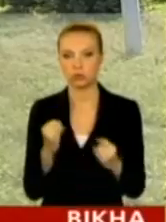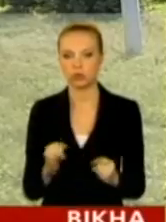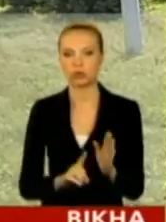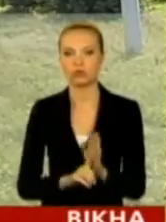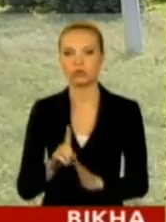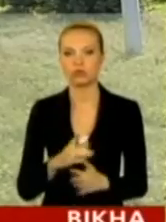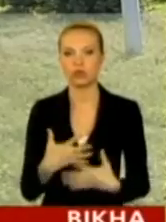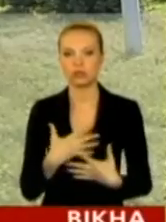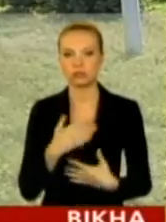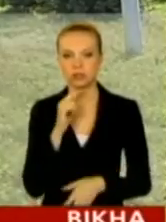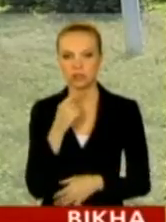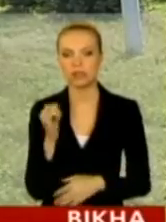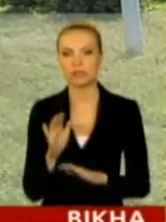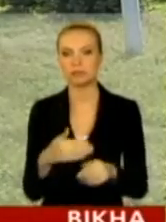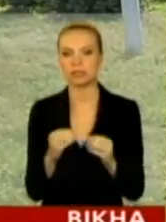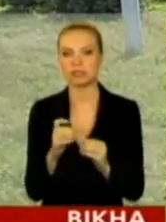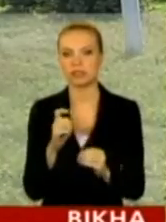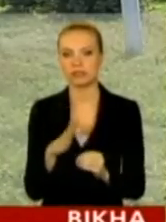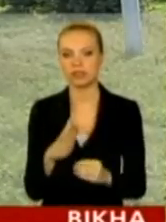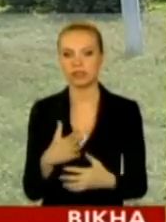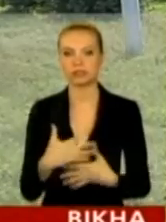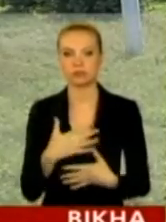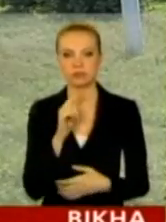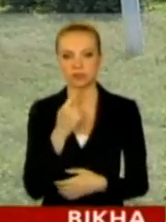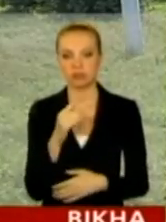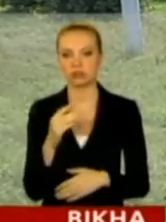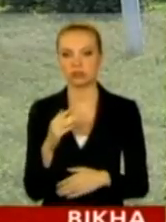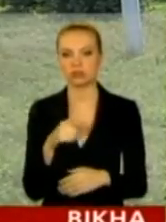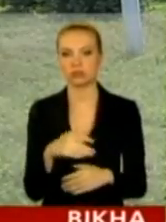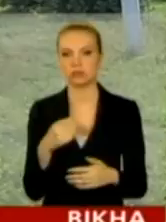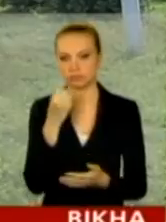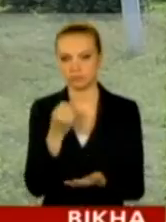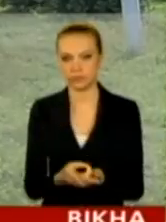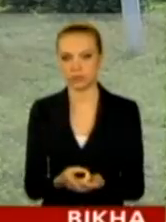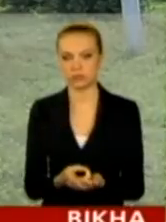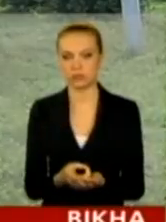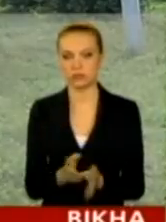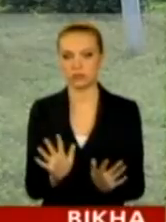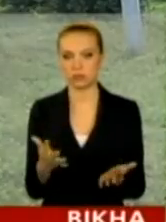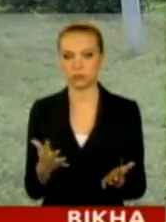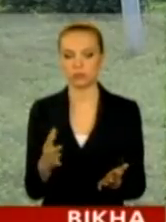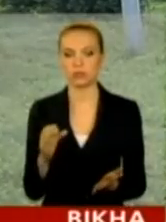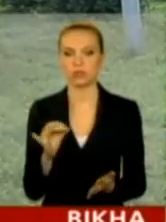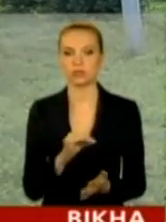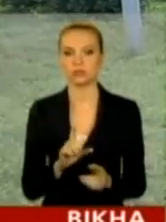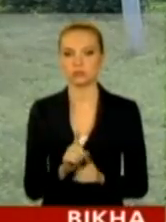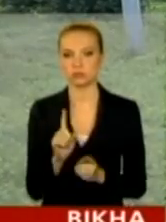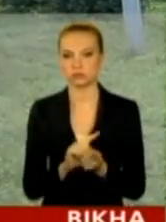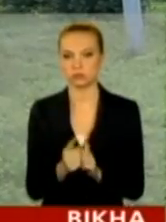Почалася задишка, і після 10 хвилин задишки раптова втрата свідомості,